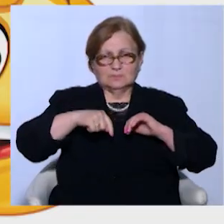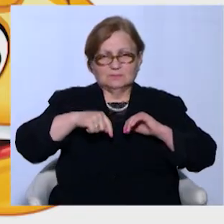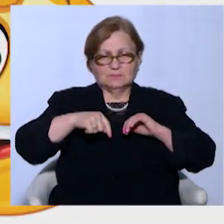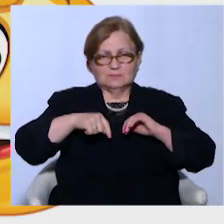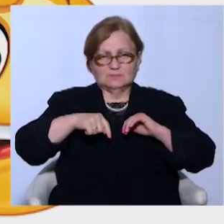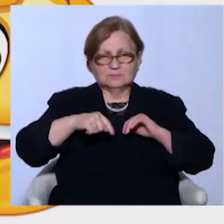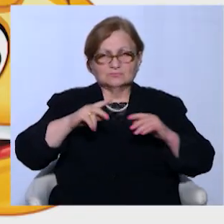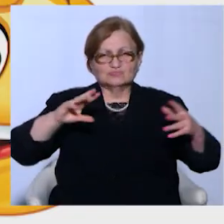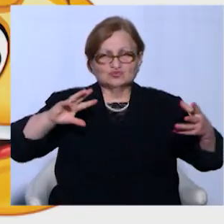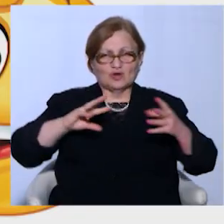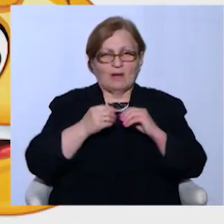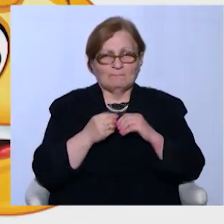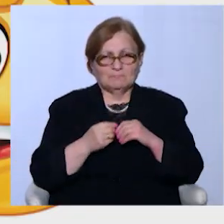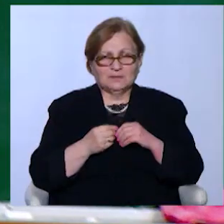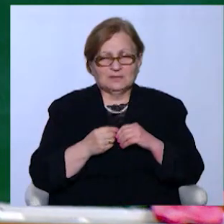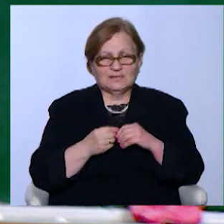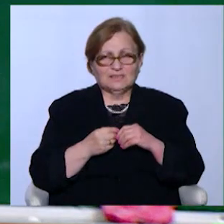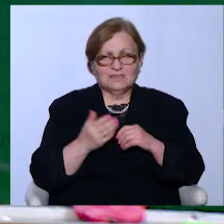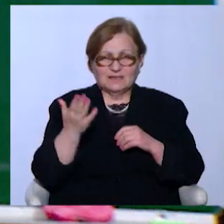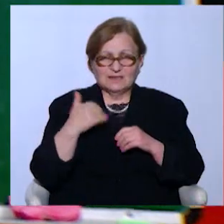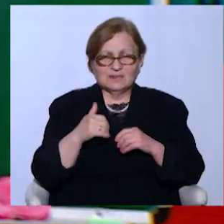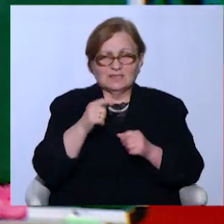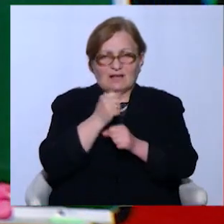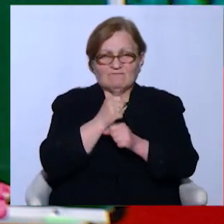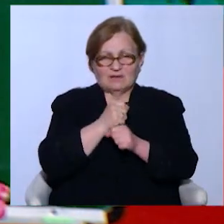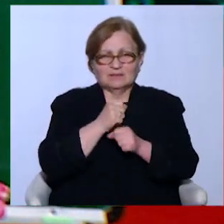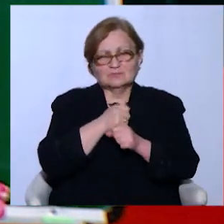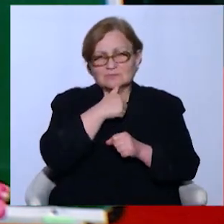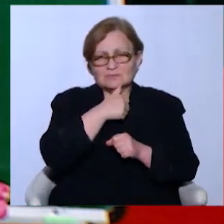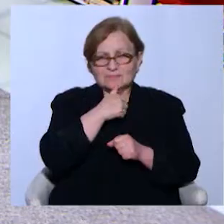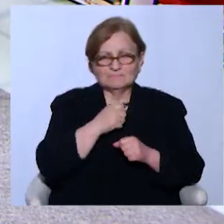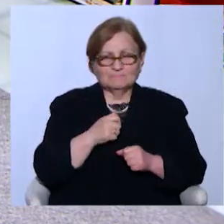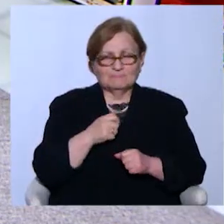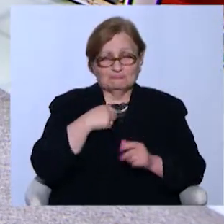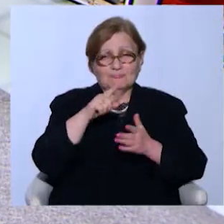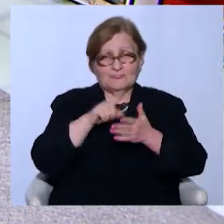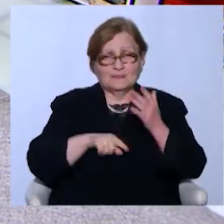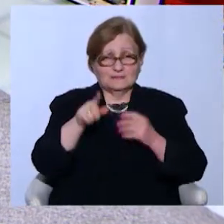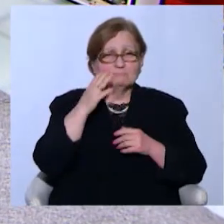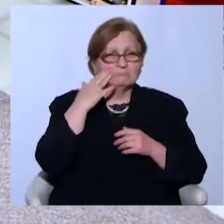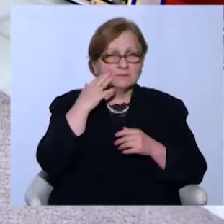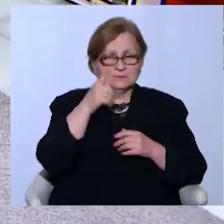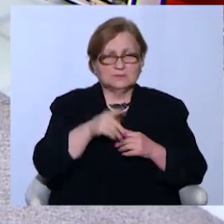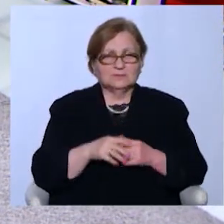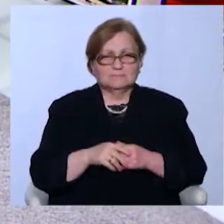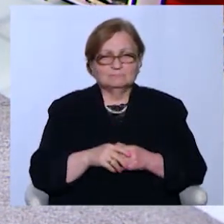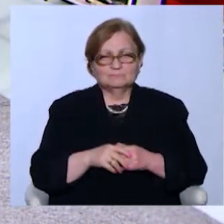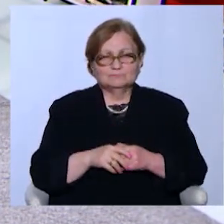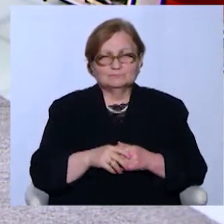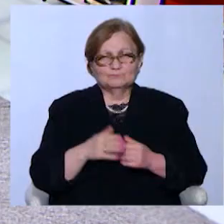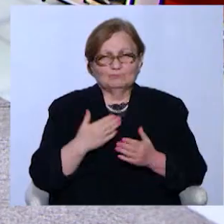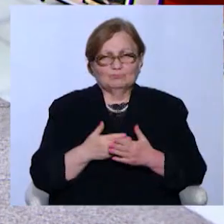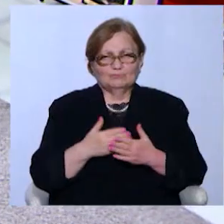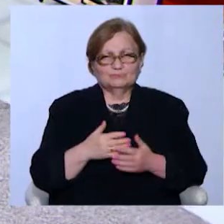ჩავწერეთ მათი ჯამი. მოდით ერთი ცალი გავაკეთოთ დაფაზე და დავწმუნდეთ, რომ ეს მართლა ასეა. ავიღოთ